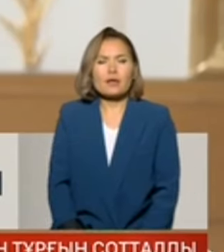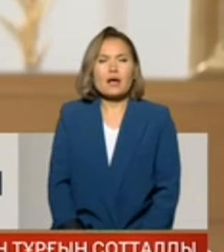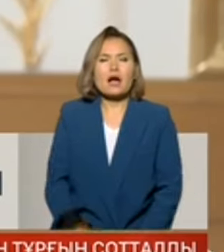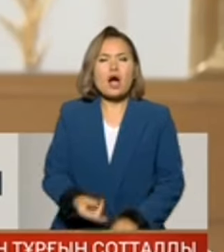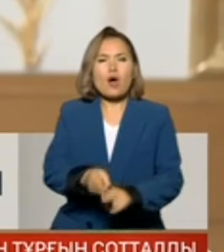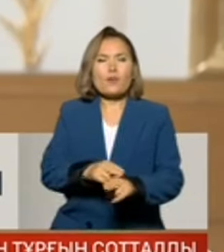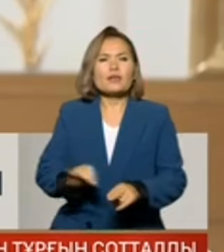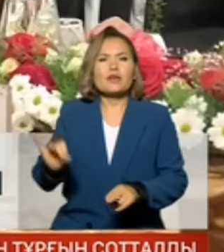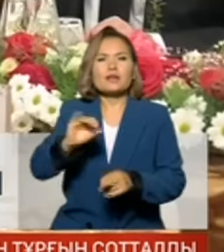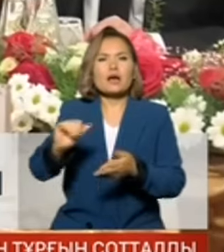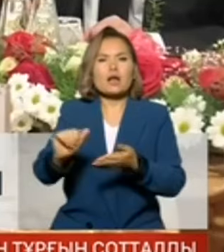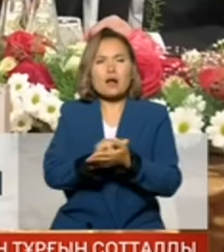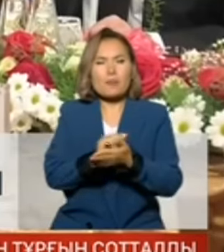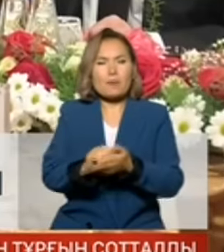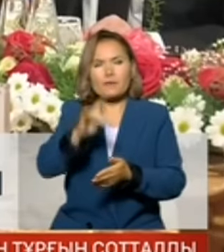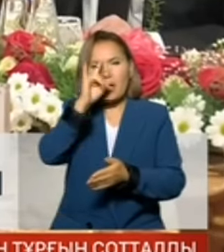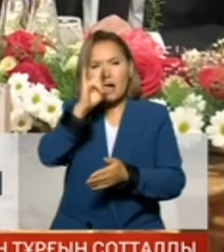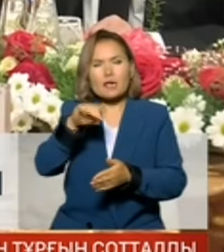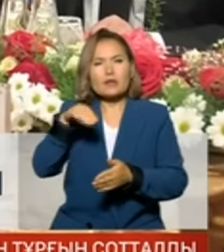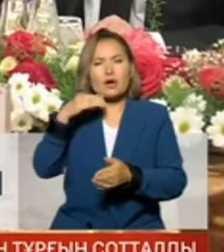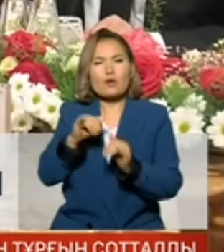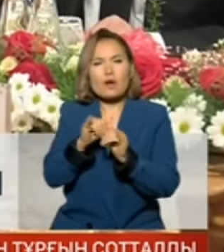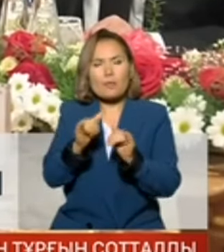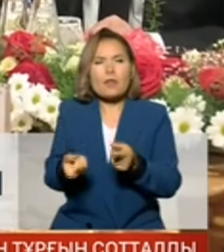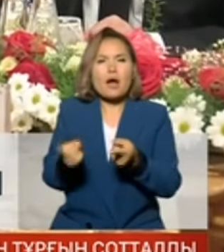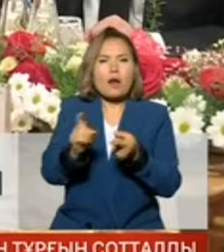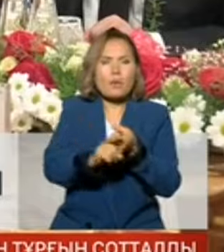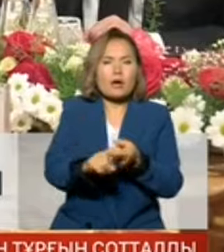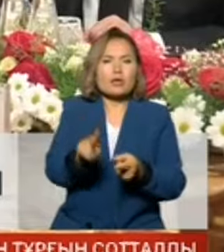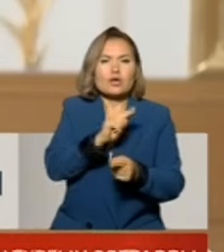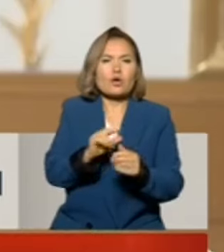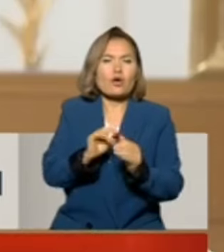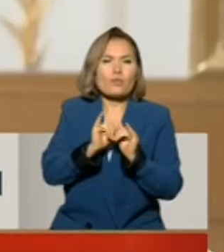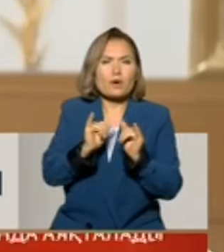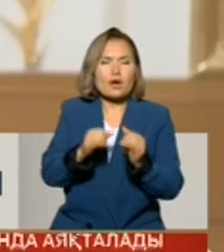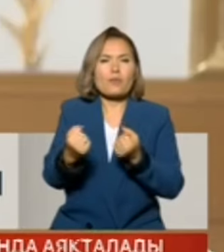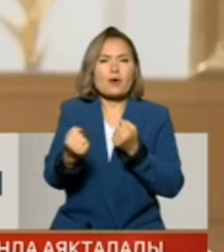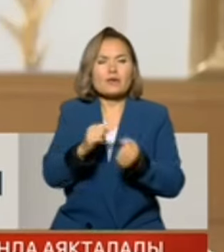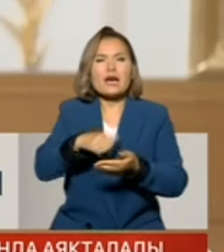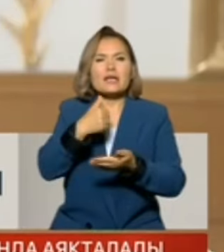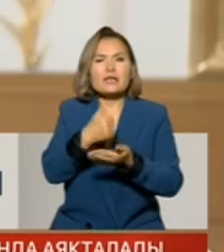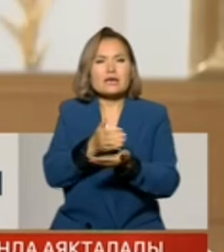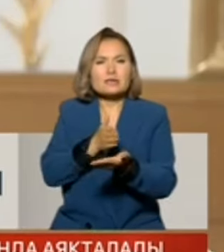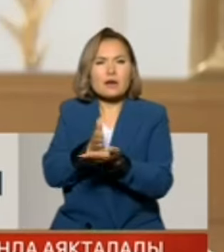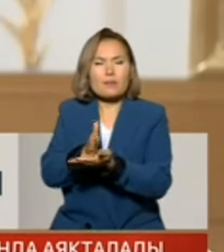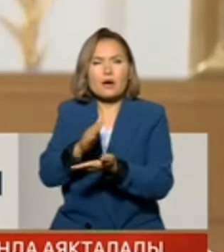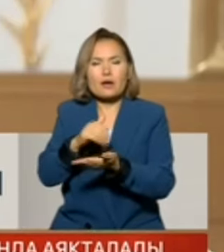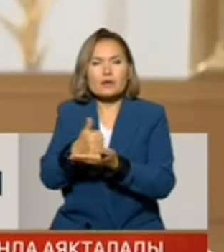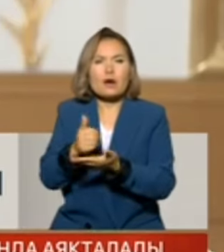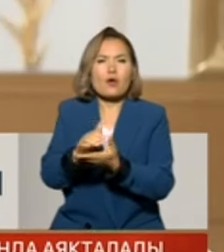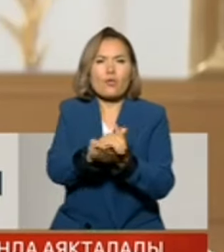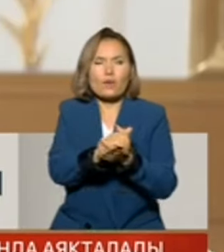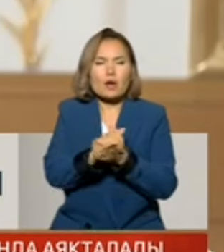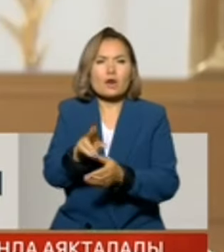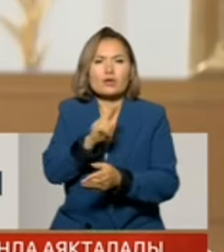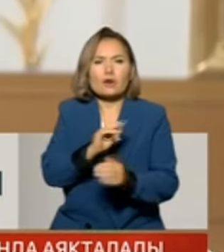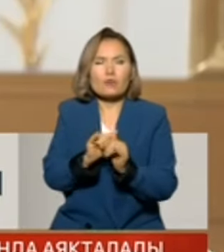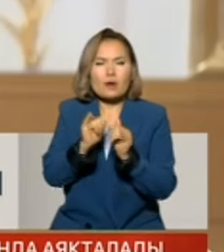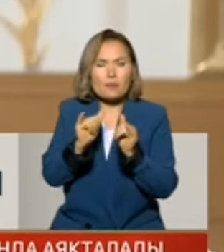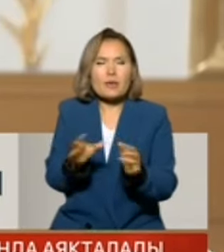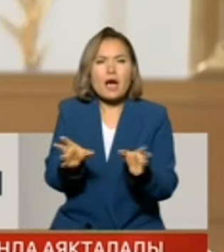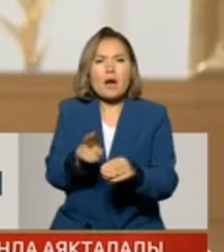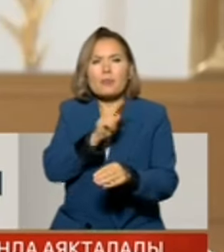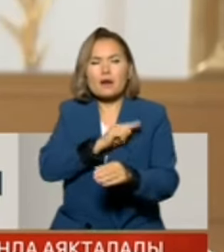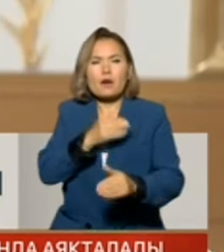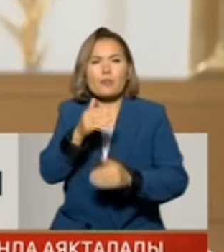Аталған тарихи құжат көкжиегімізді кеңейтіп, көпжақты байланыстарымызды одан әрі нығайтудың негізін қалайды. Одақтастық қатынастарды дамыту жолындағы